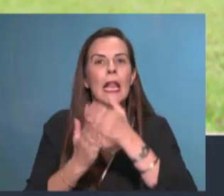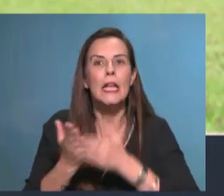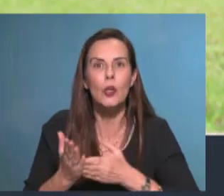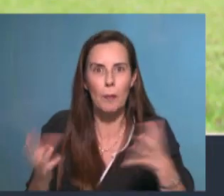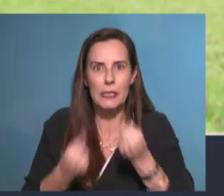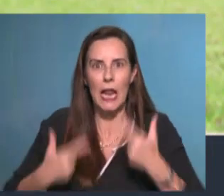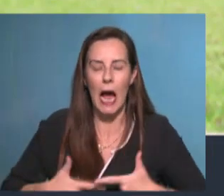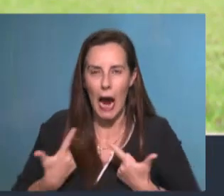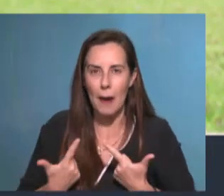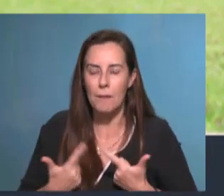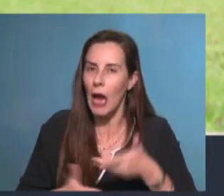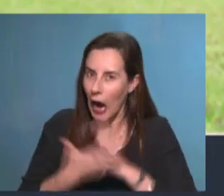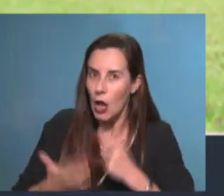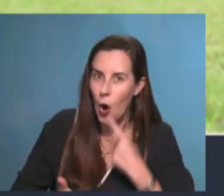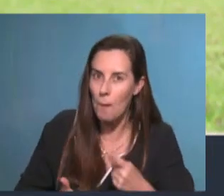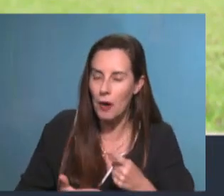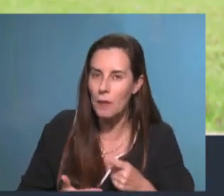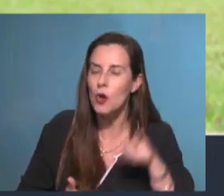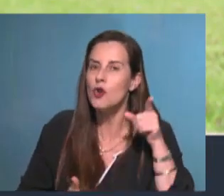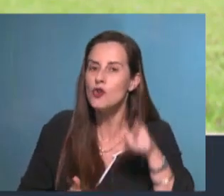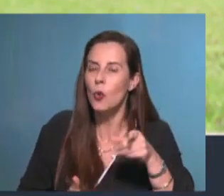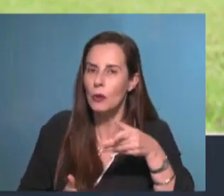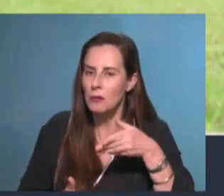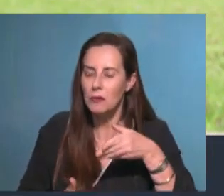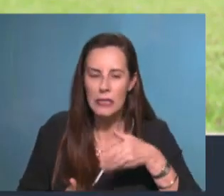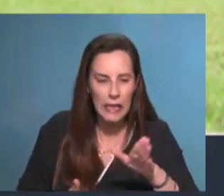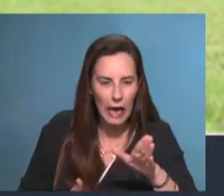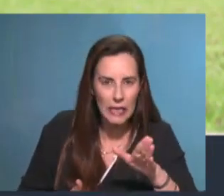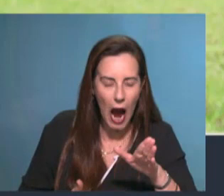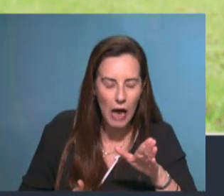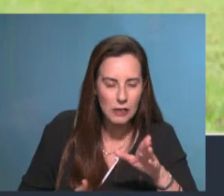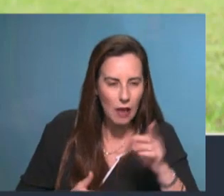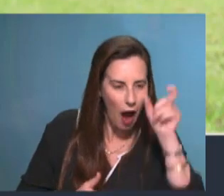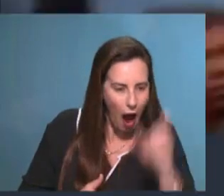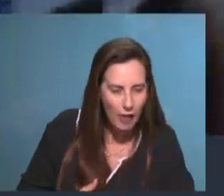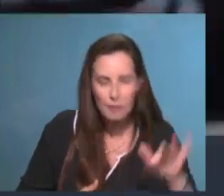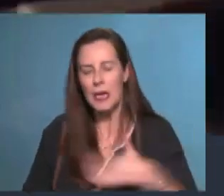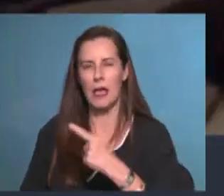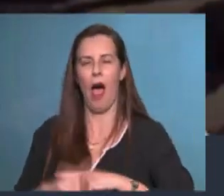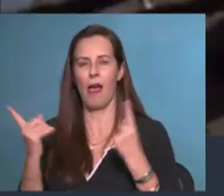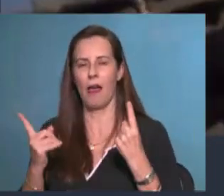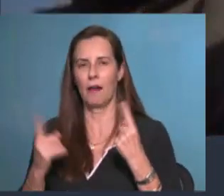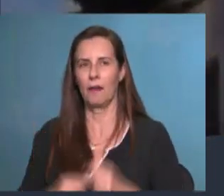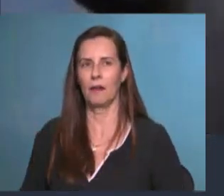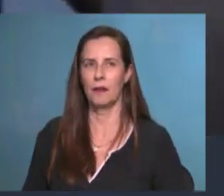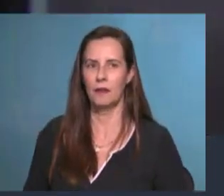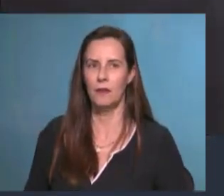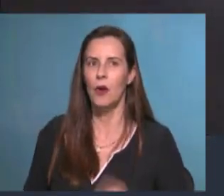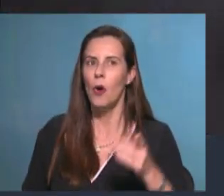חיים. יש שאומרים שיחיא סינואר נכנס אדם אחד ויצא אדם אחר. הוא